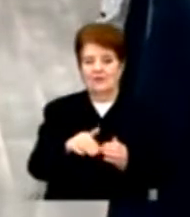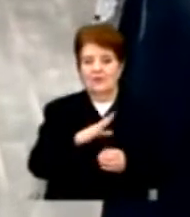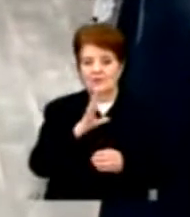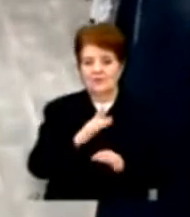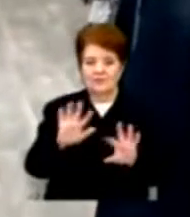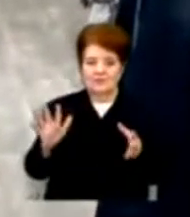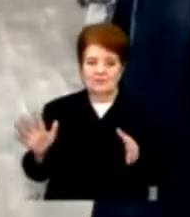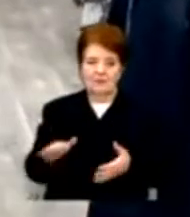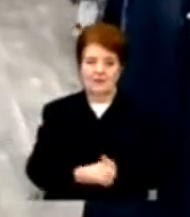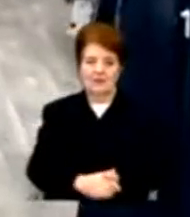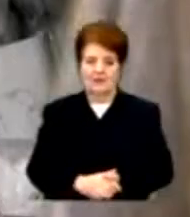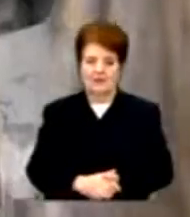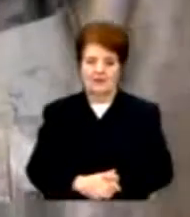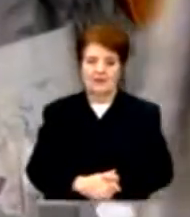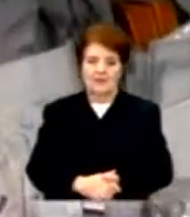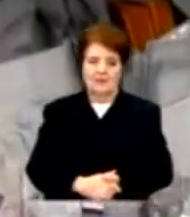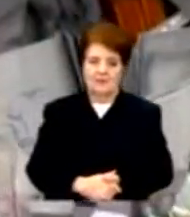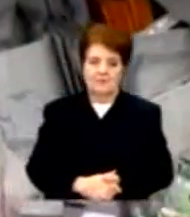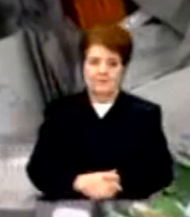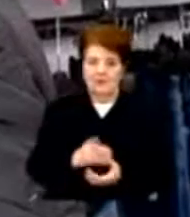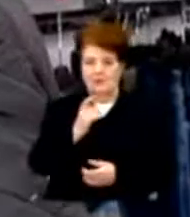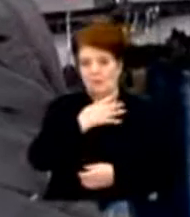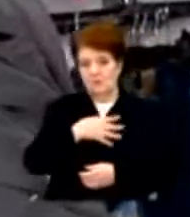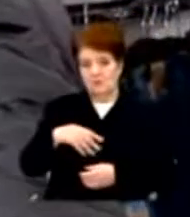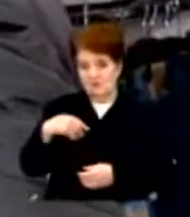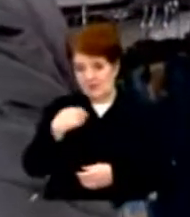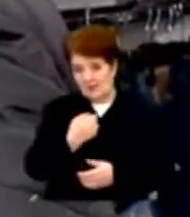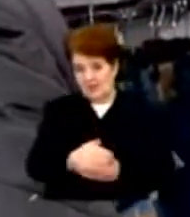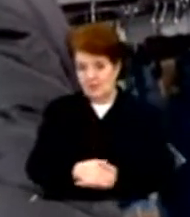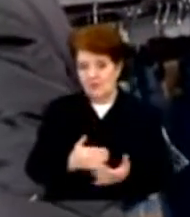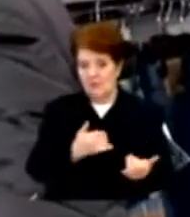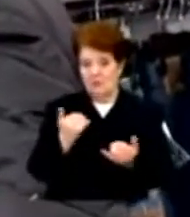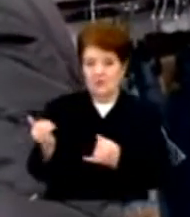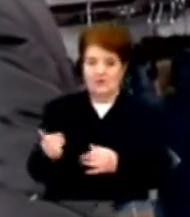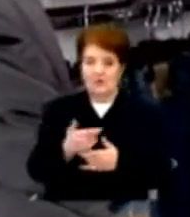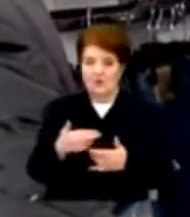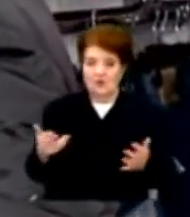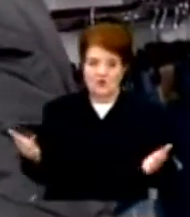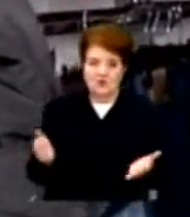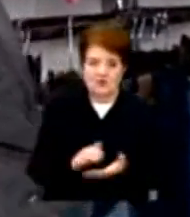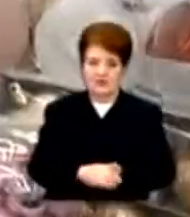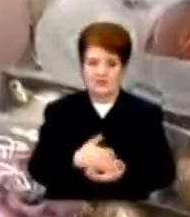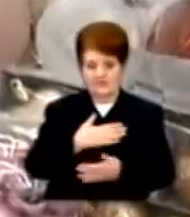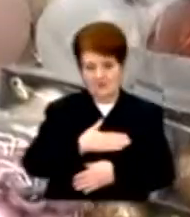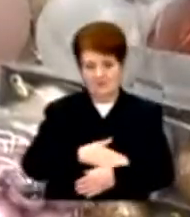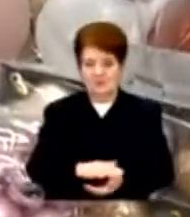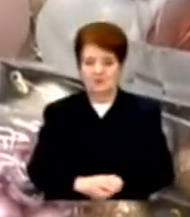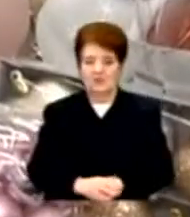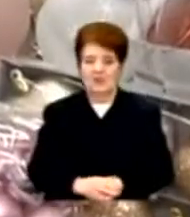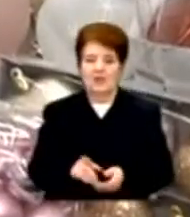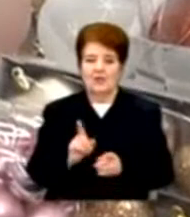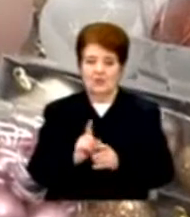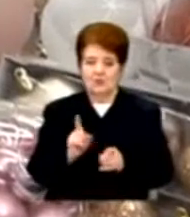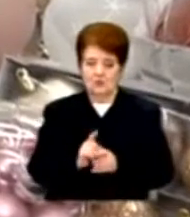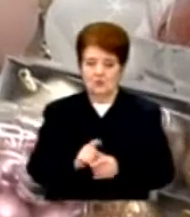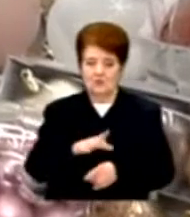Un training, o bluziță, o bijuterie. Putem oferi orice. Orice ne face plăcere. Și totuși e bine să